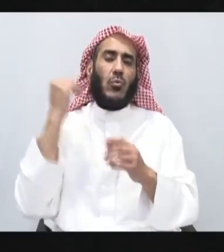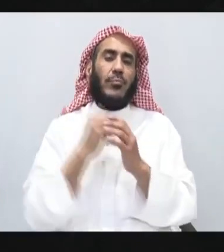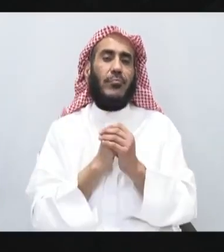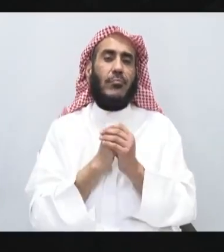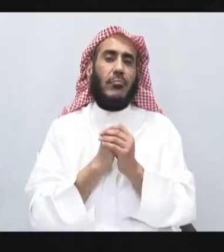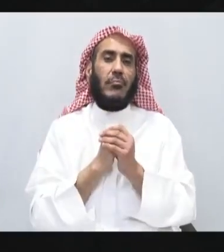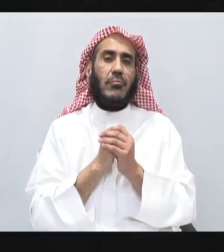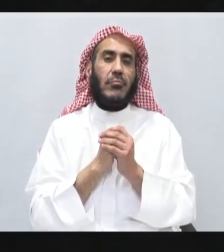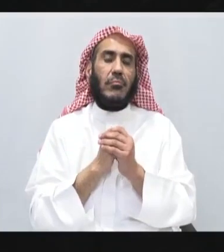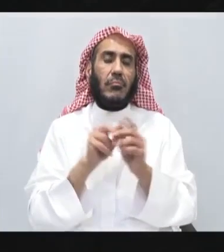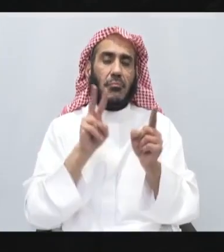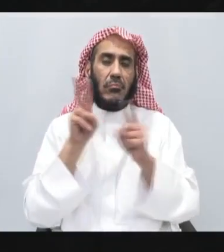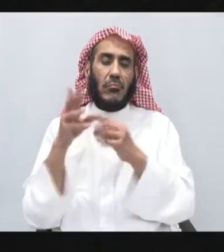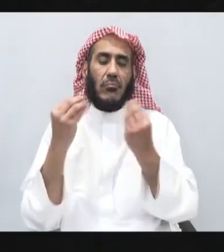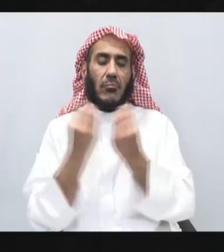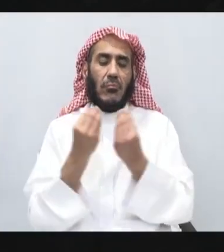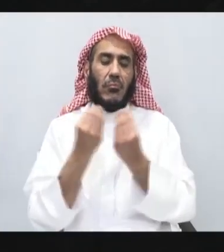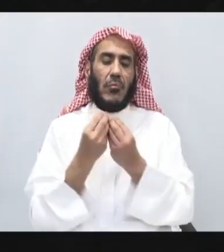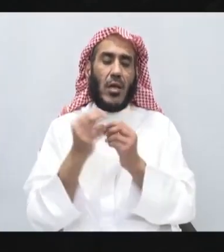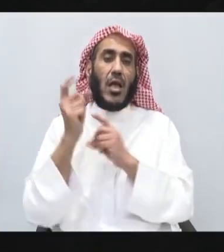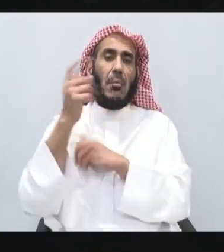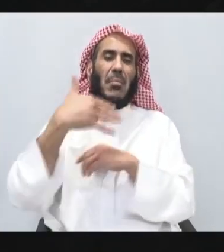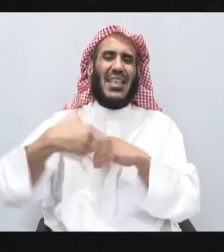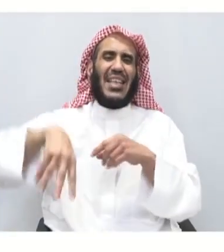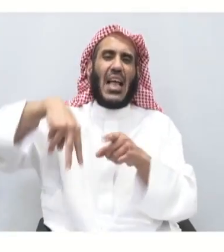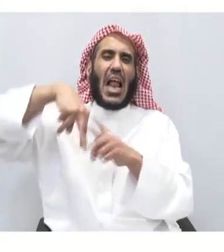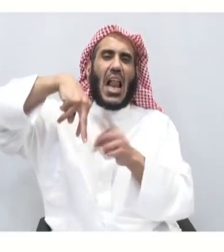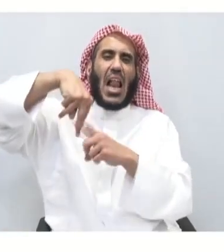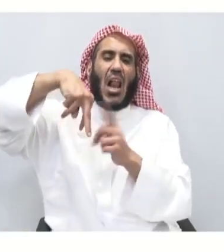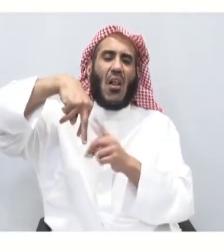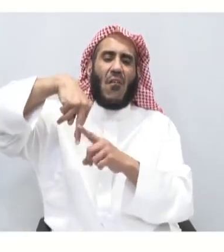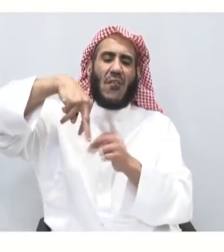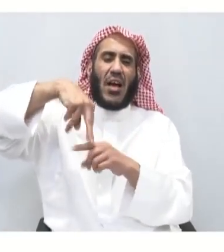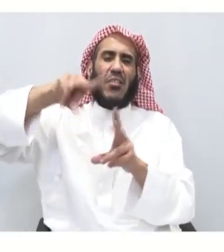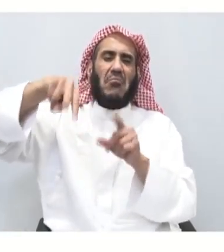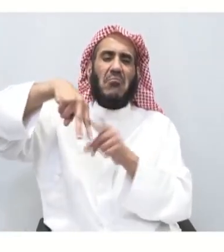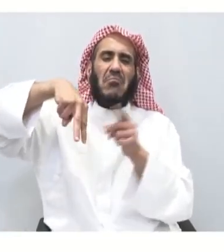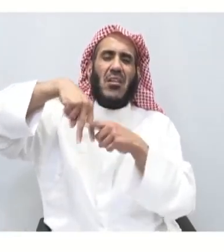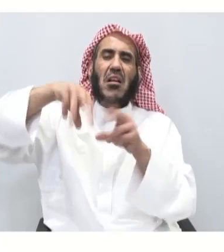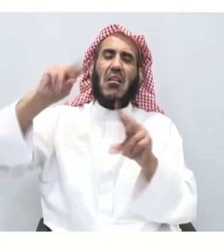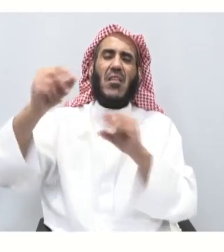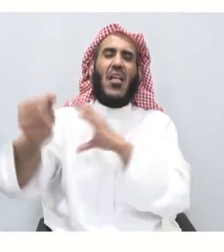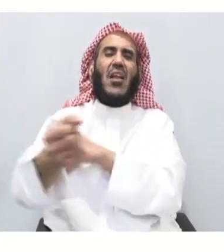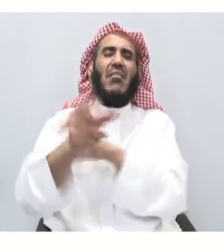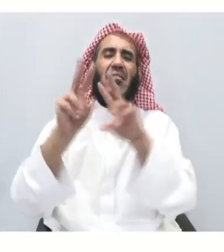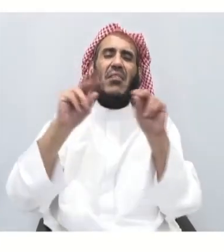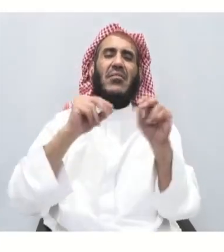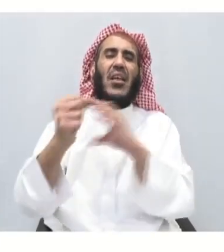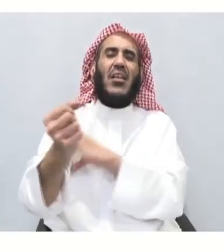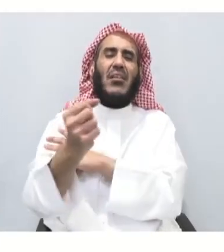الرؤوس شاهدوا معي ايضا عظمه الفخذ نفس عظمه عضلات الفخذ نفس العضلات الموجوده